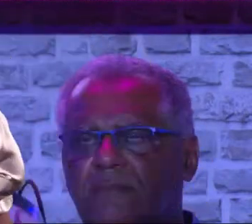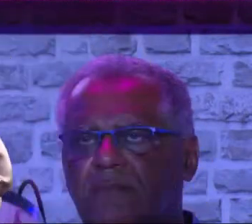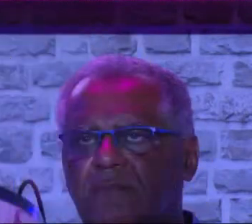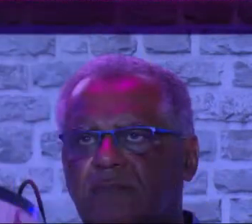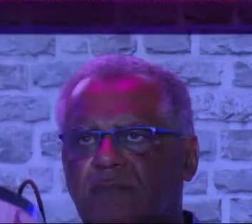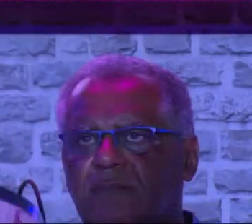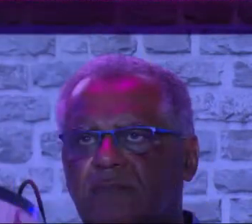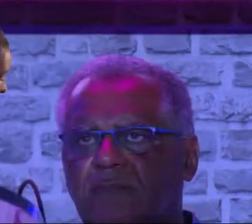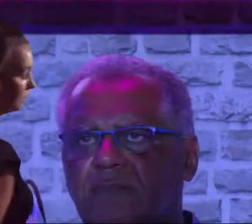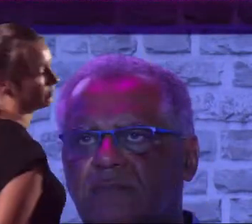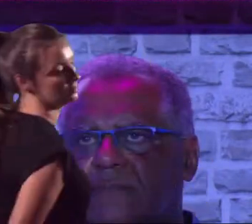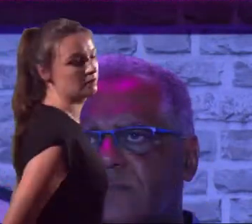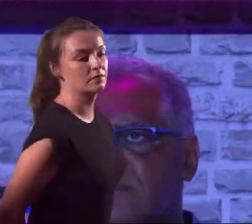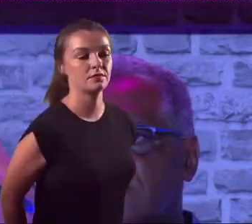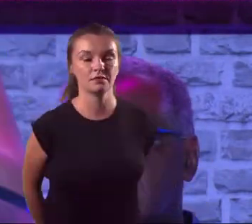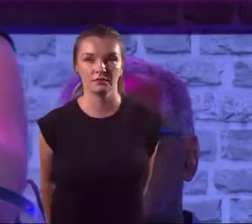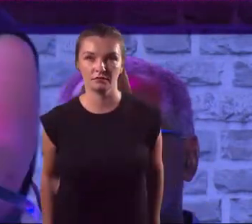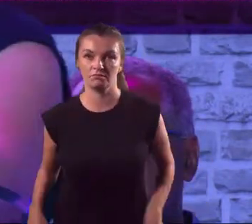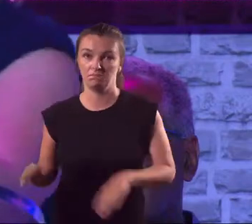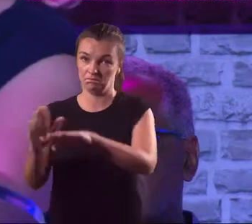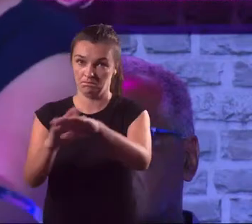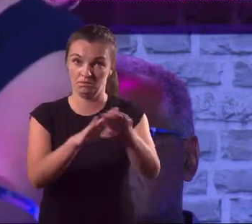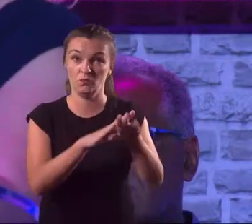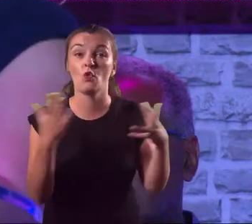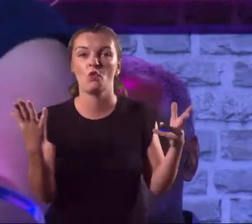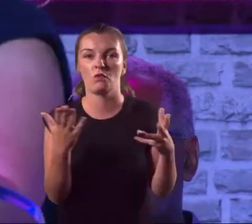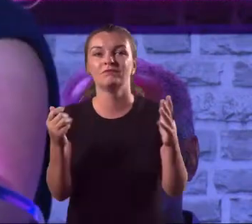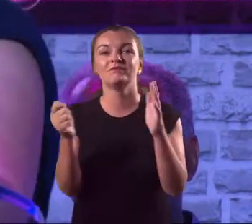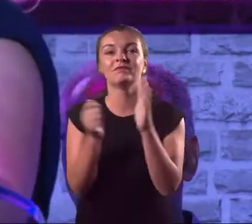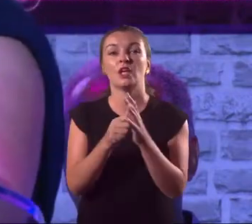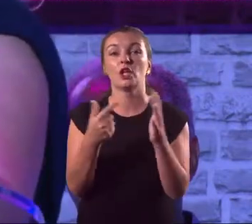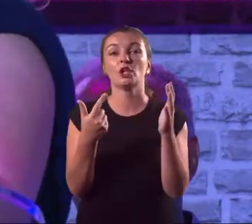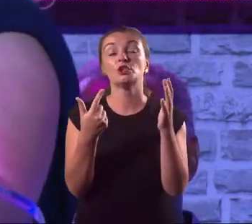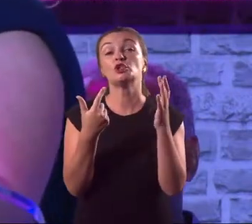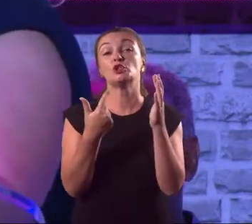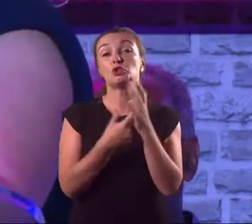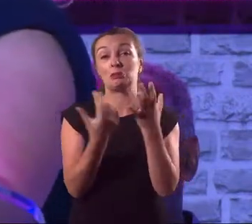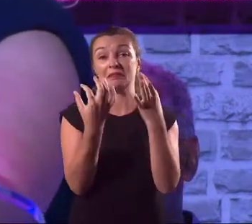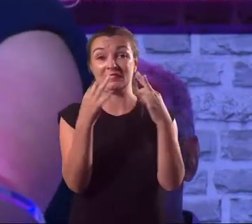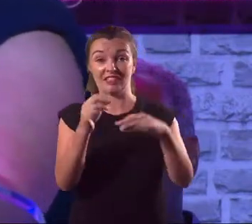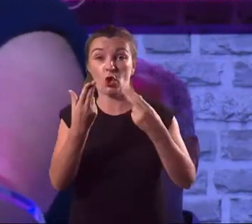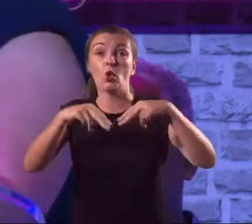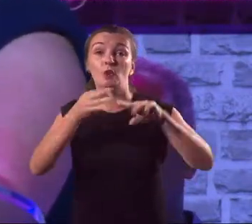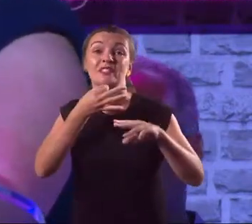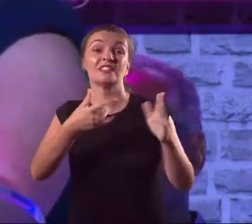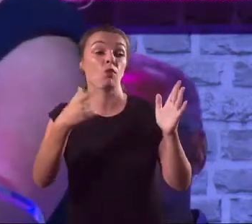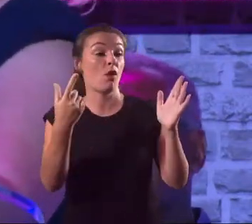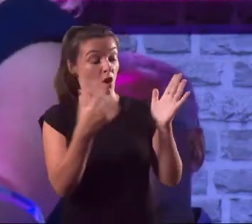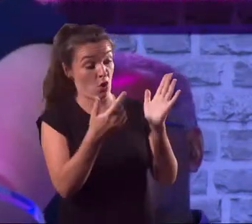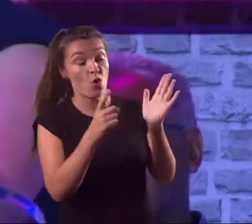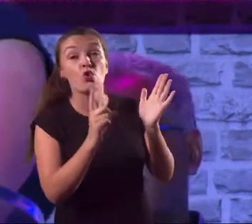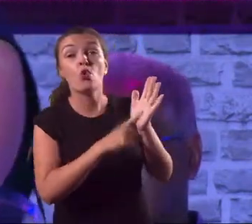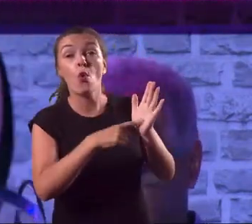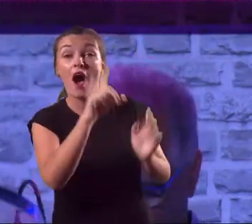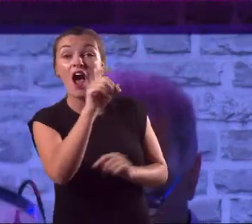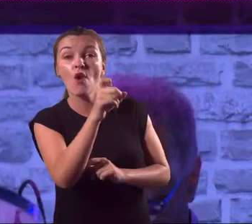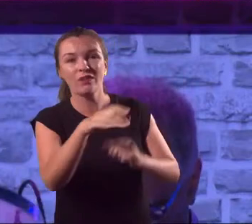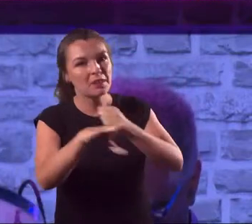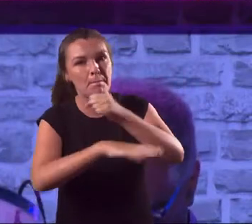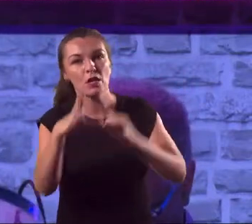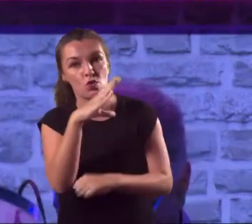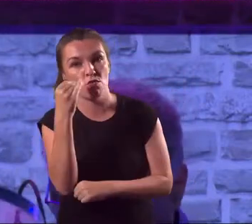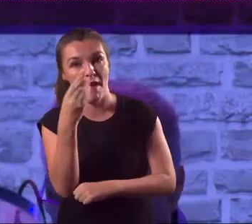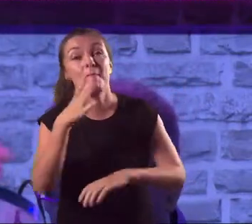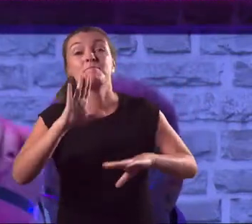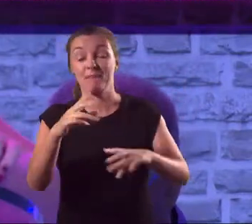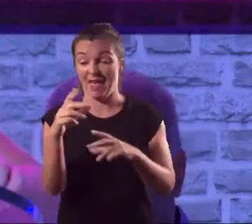il faut être particulièrement vigilant. L'ONU a dit en 2010 que le droit à l'eau était un droit fondamental humain, mais aussi le droit à